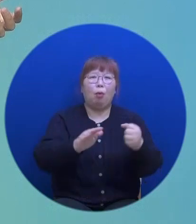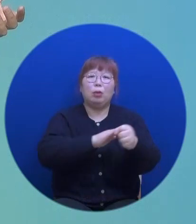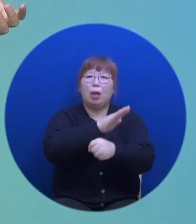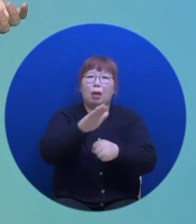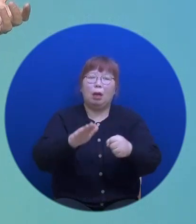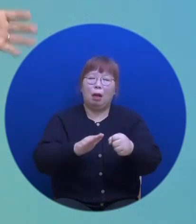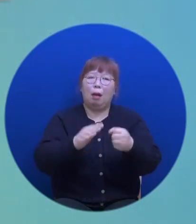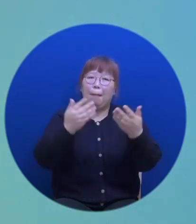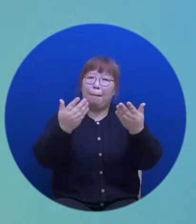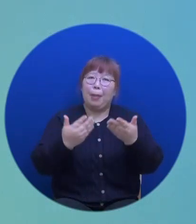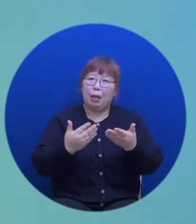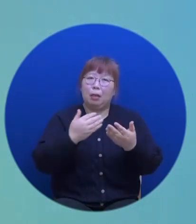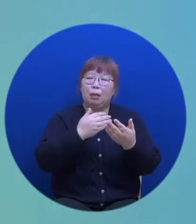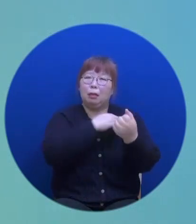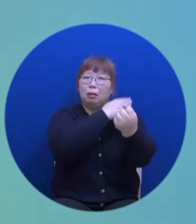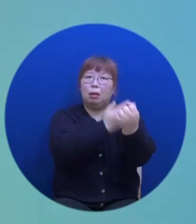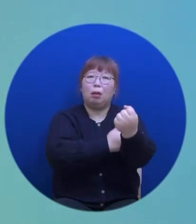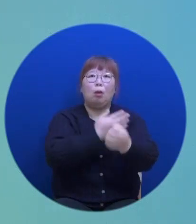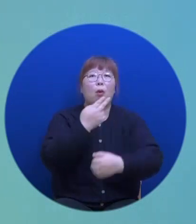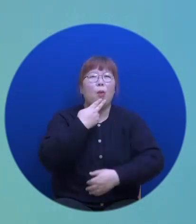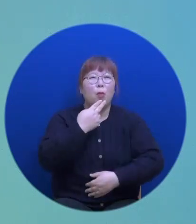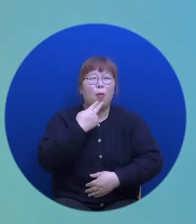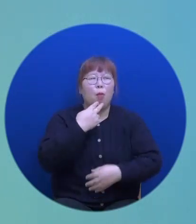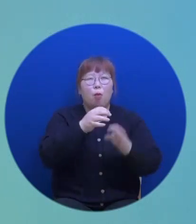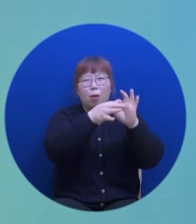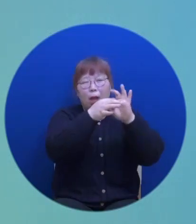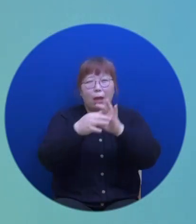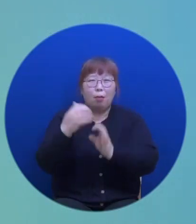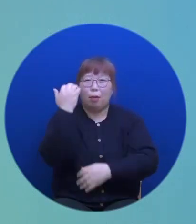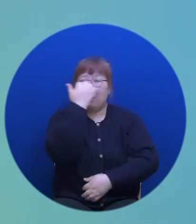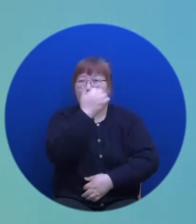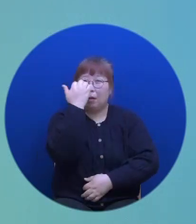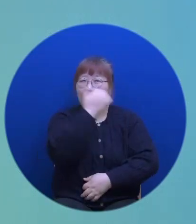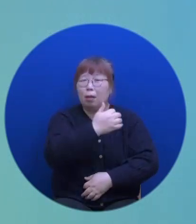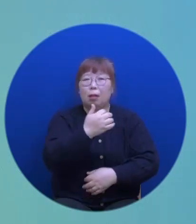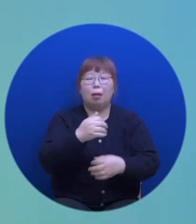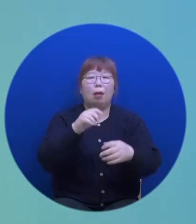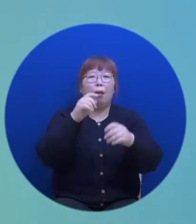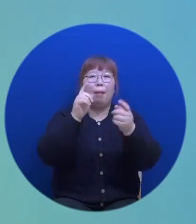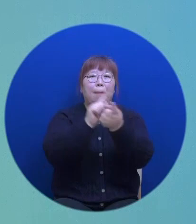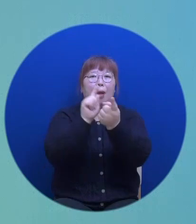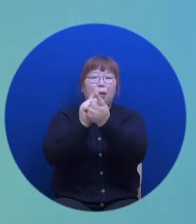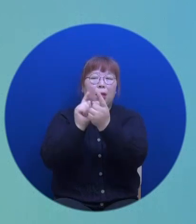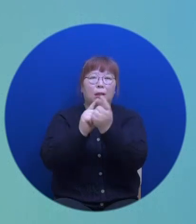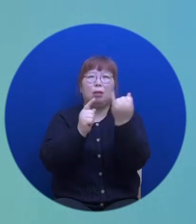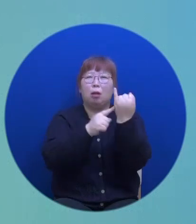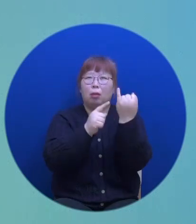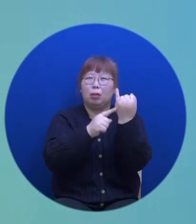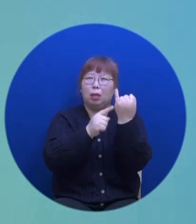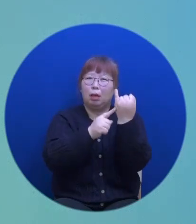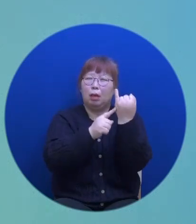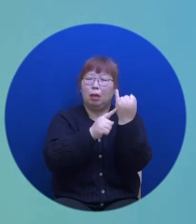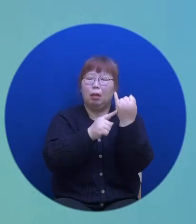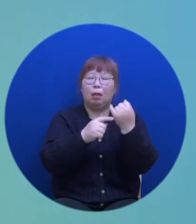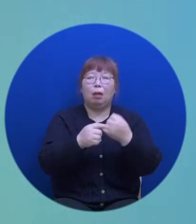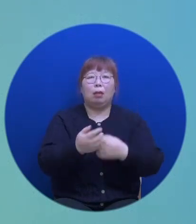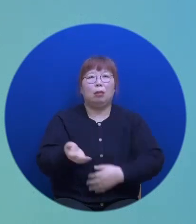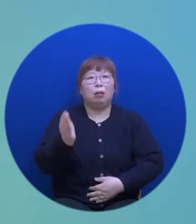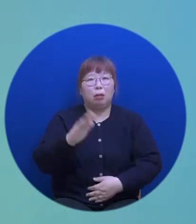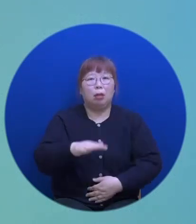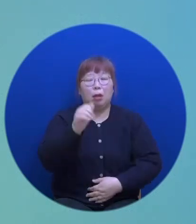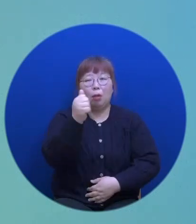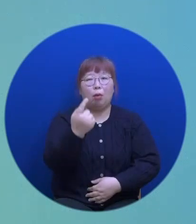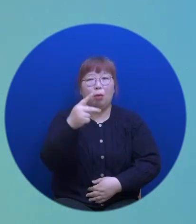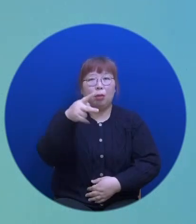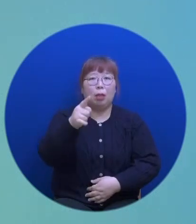여인이에요. 끊임없이 외도하는 여인입니다. 호세아는 그 여인을 사랑하기 위해서